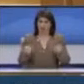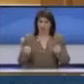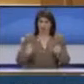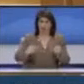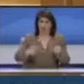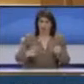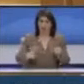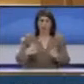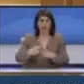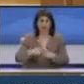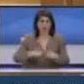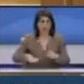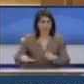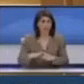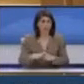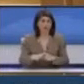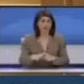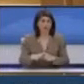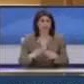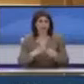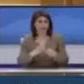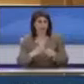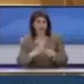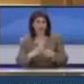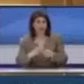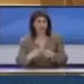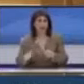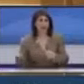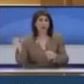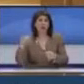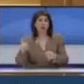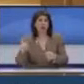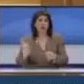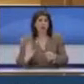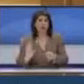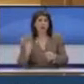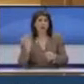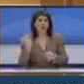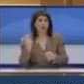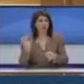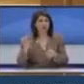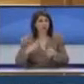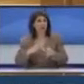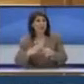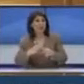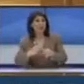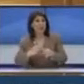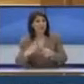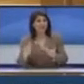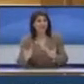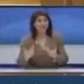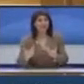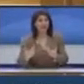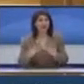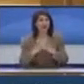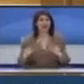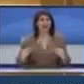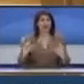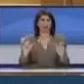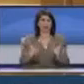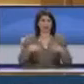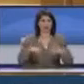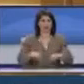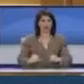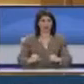τη χτυποποίηση του ελληνικού λαού και την εξάρτησή του από άλλους, την οικονομική εξάρτηση που σημαίνει απώλεια εθνικής